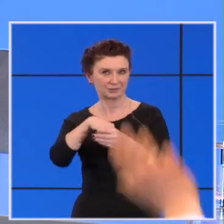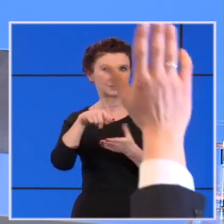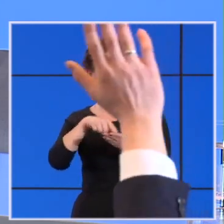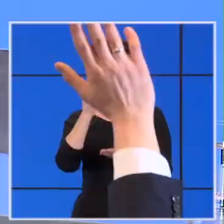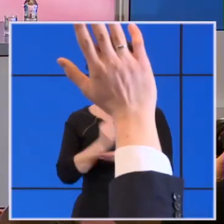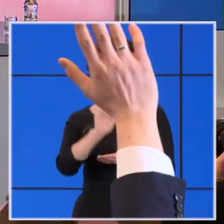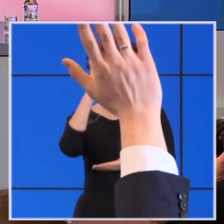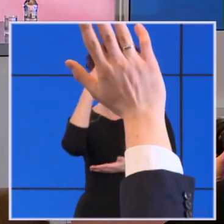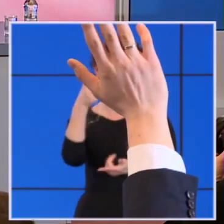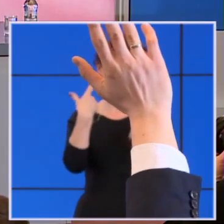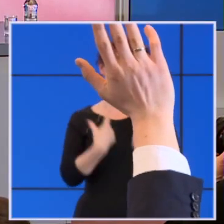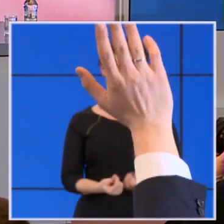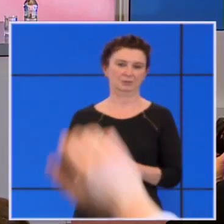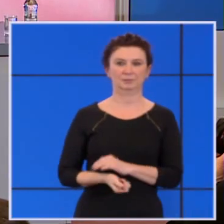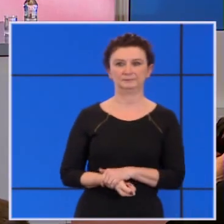Bardzo proszę, PAP.